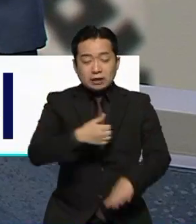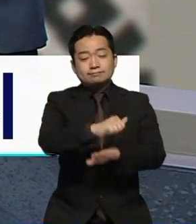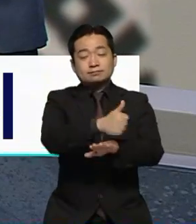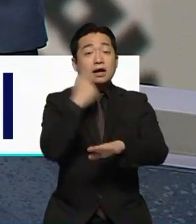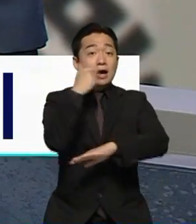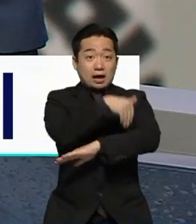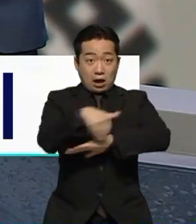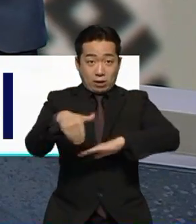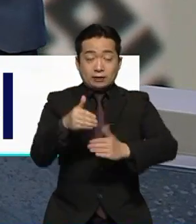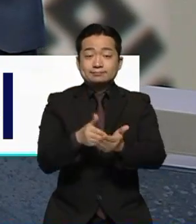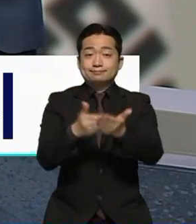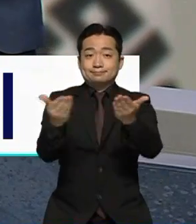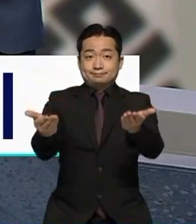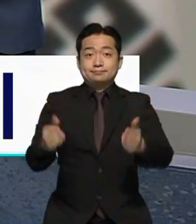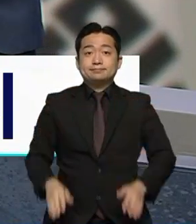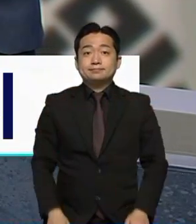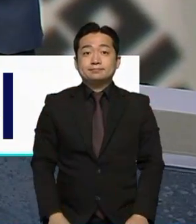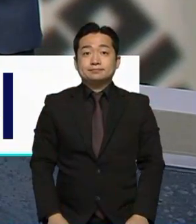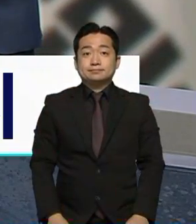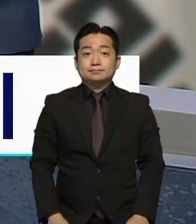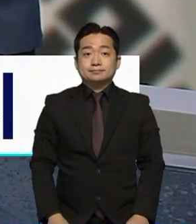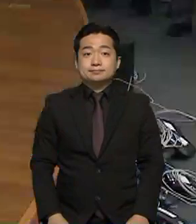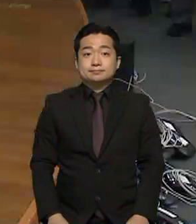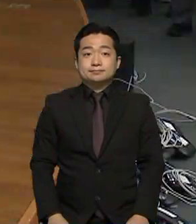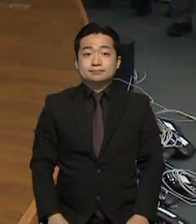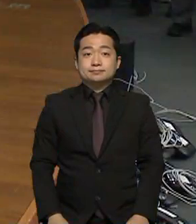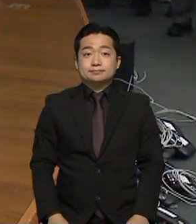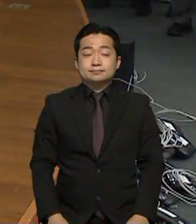예정입니다. 이어서 김형래 기자입니다.